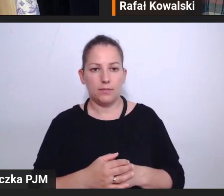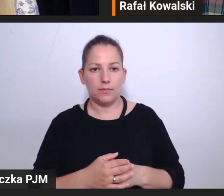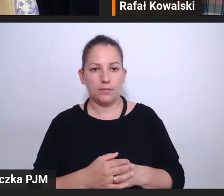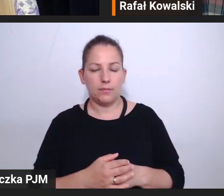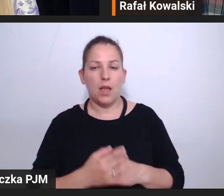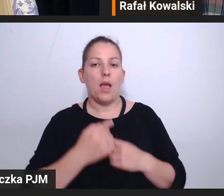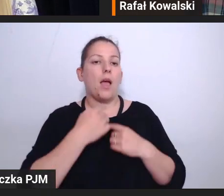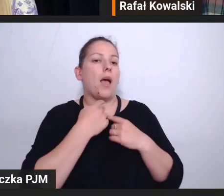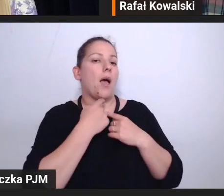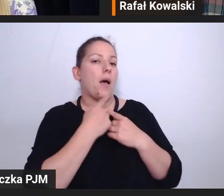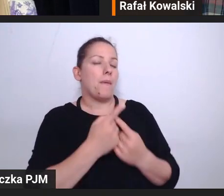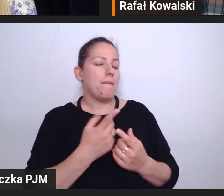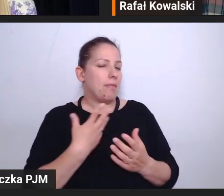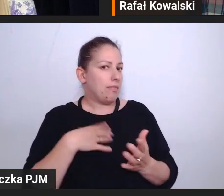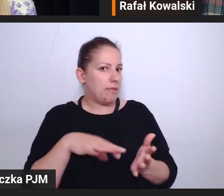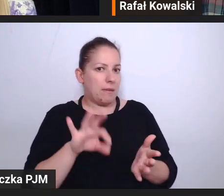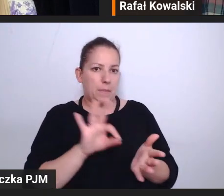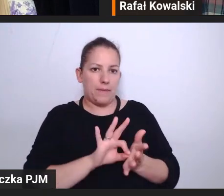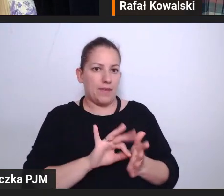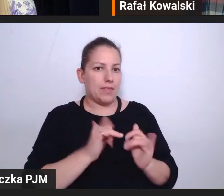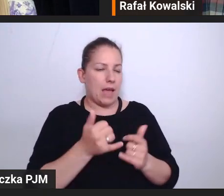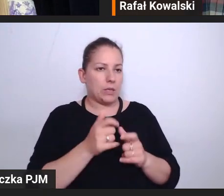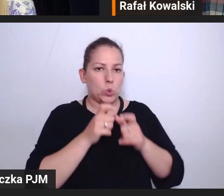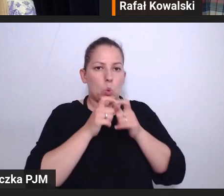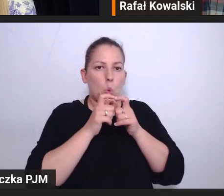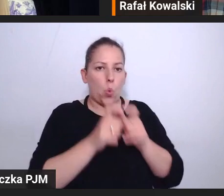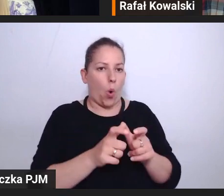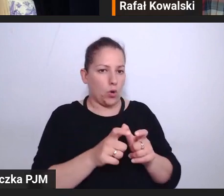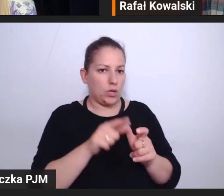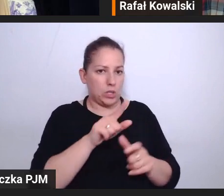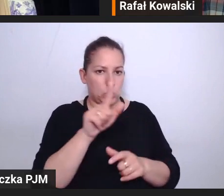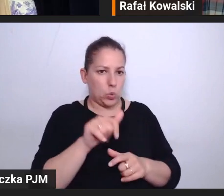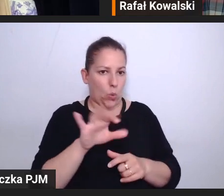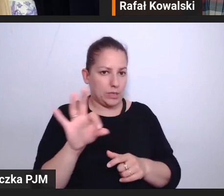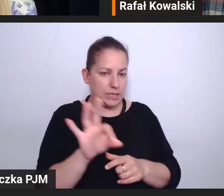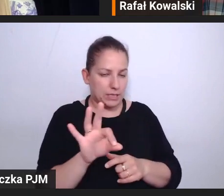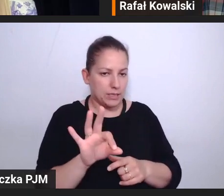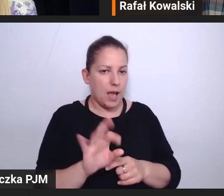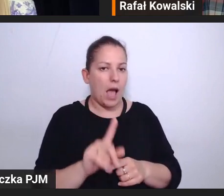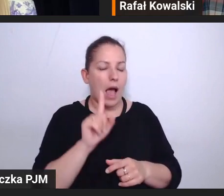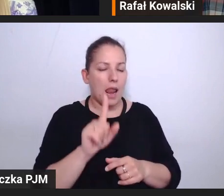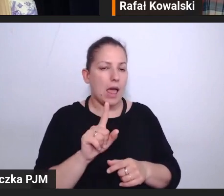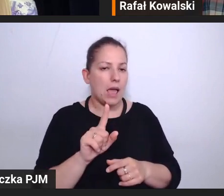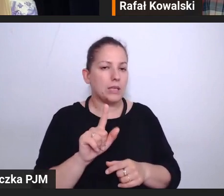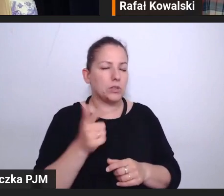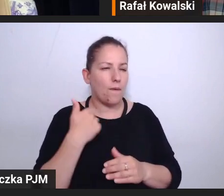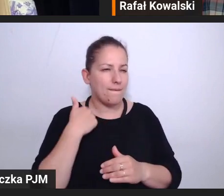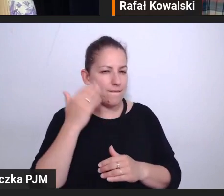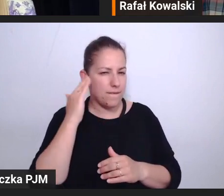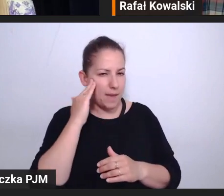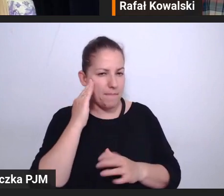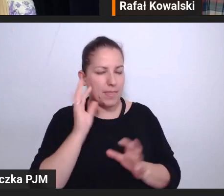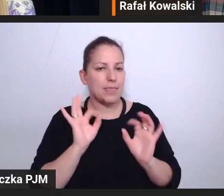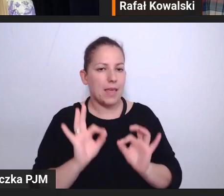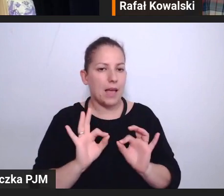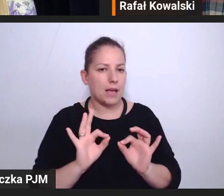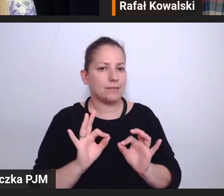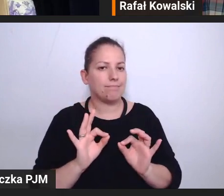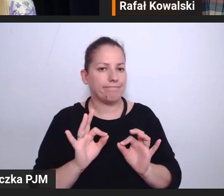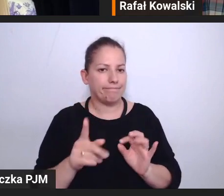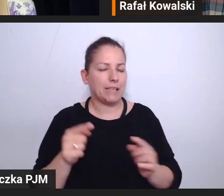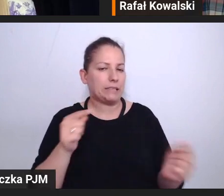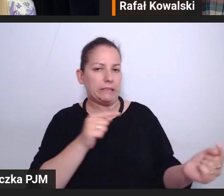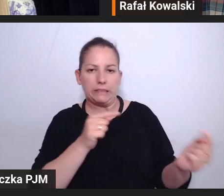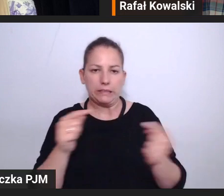Powiem tak, nie mam pewności, jak należy zgłosić w ZUS, natomiast z tego, co wiem, to teraz trwają dość duże